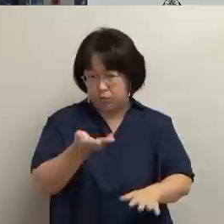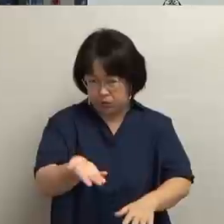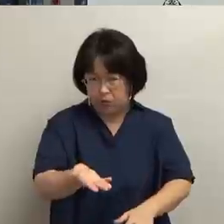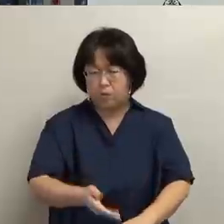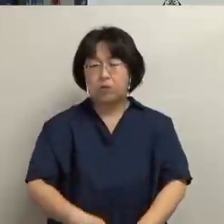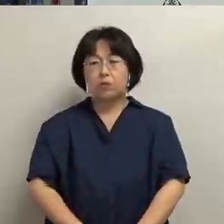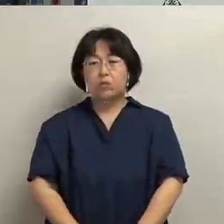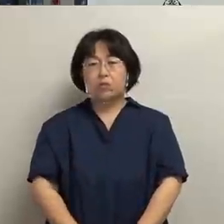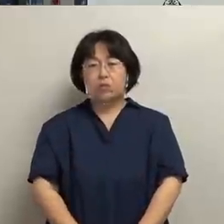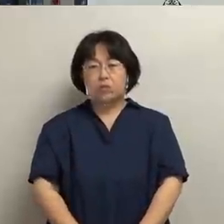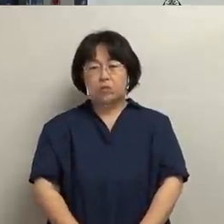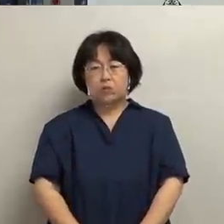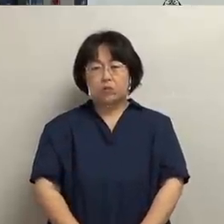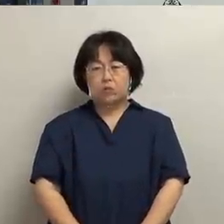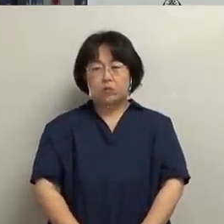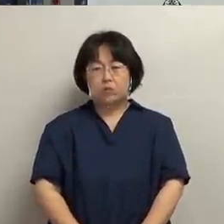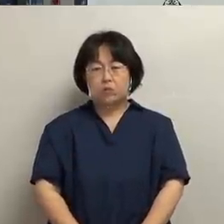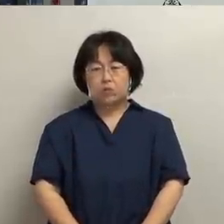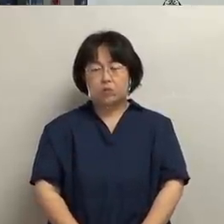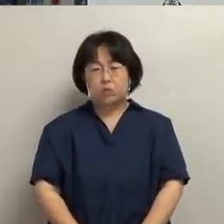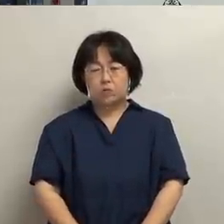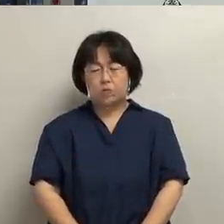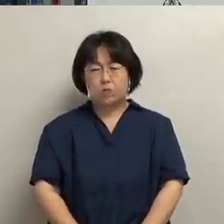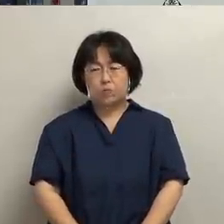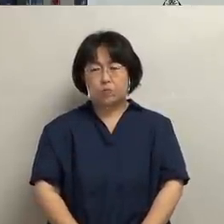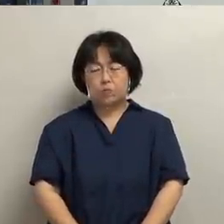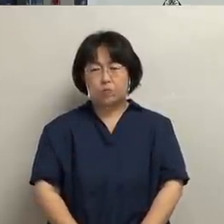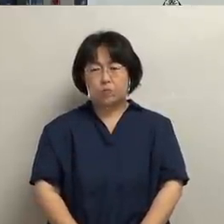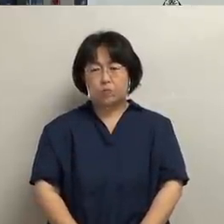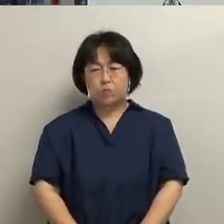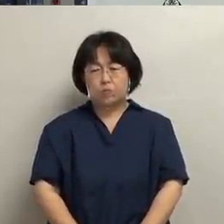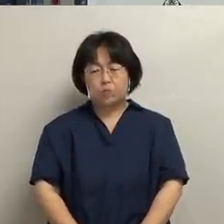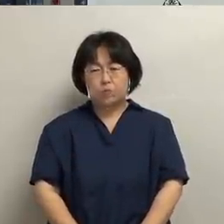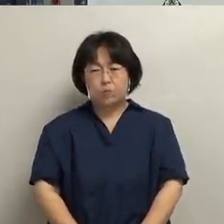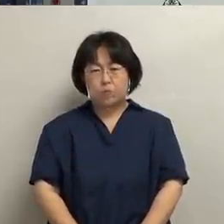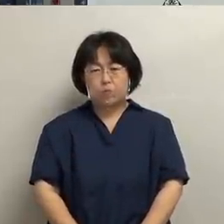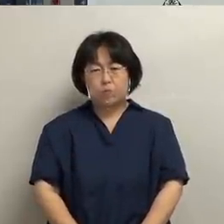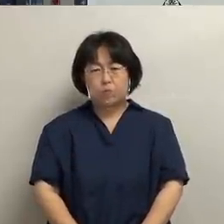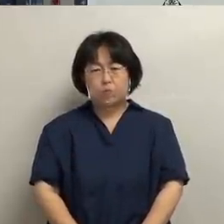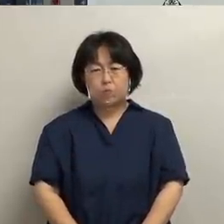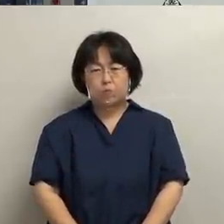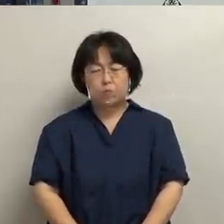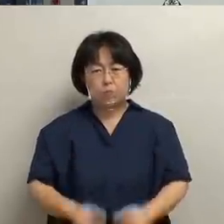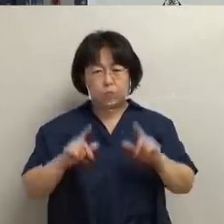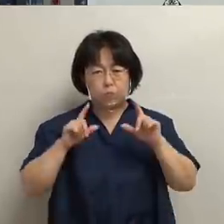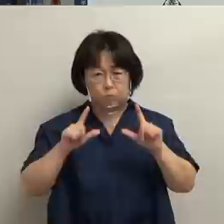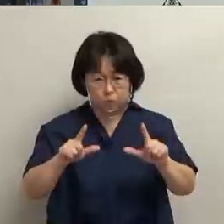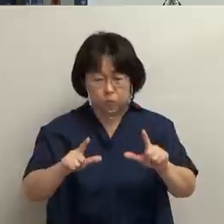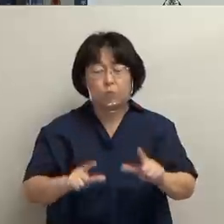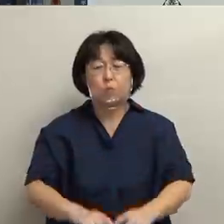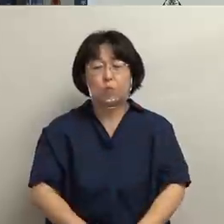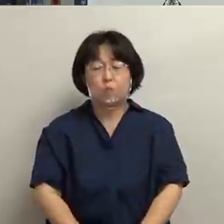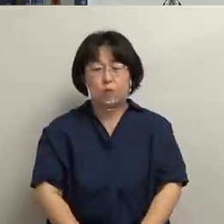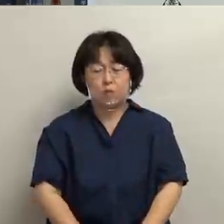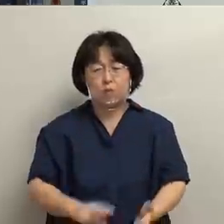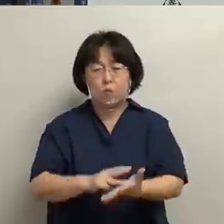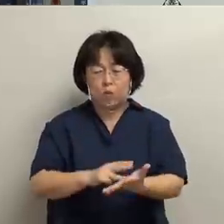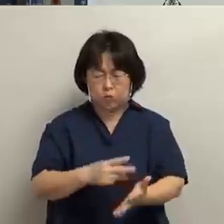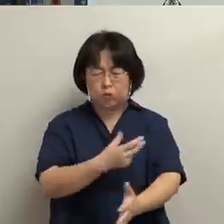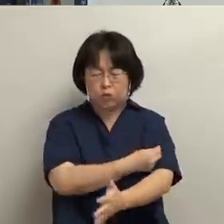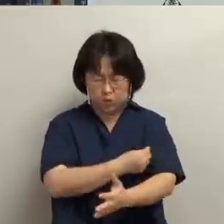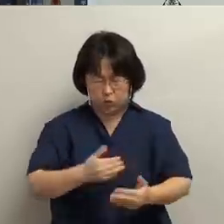から少し正確に説明をお願いしますぼくちん摂取推進局長